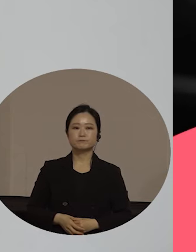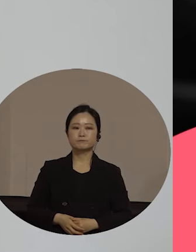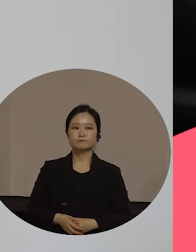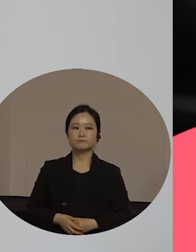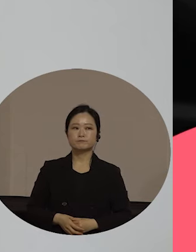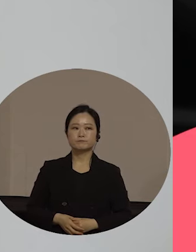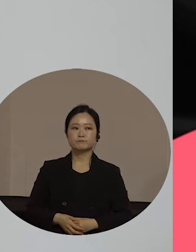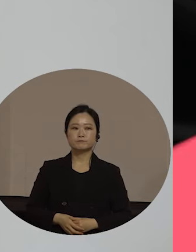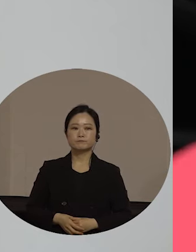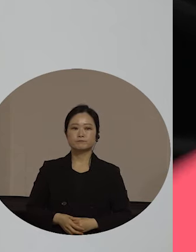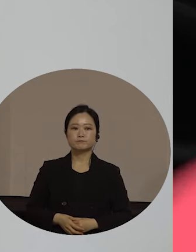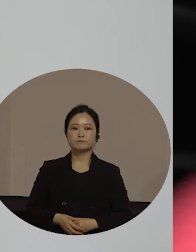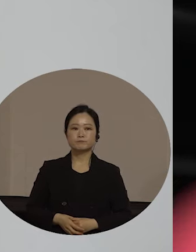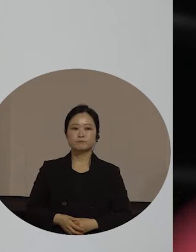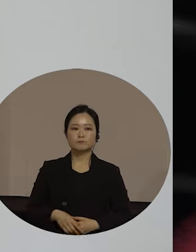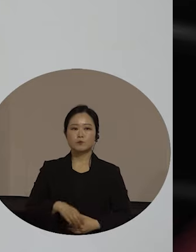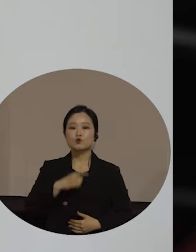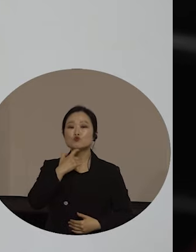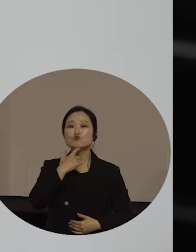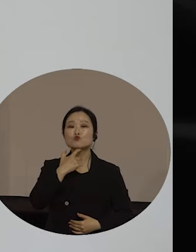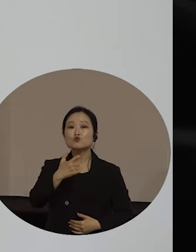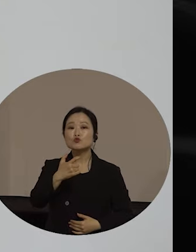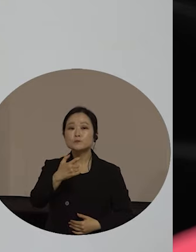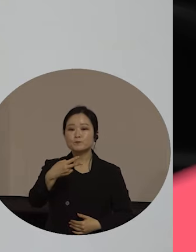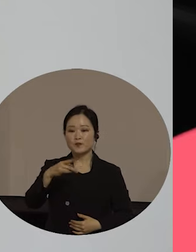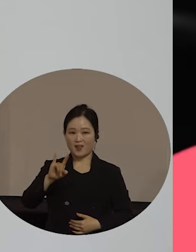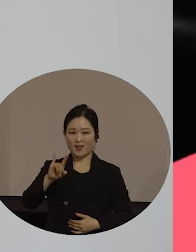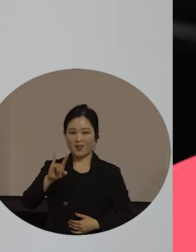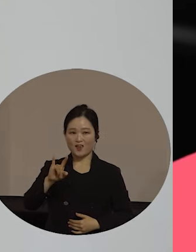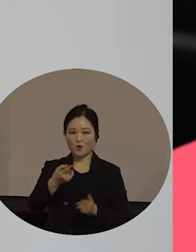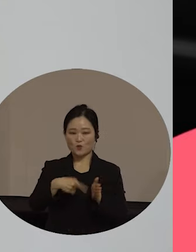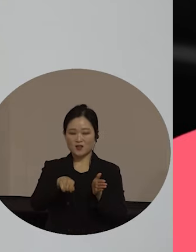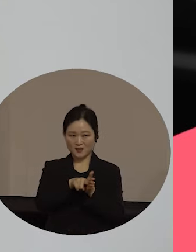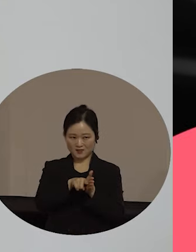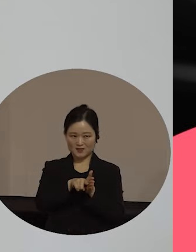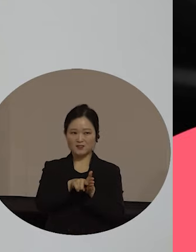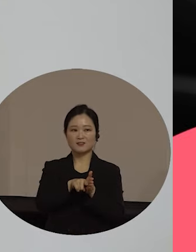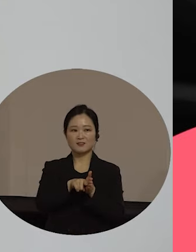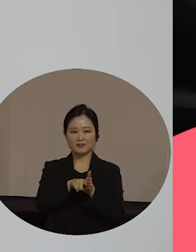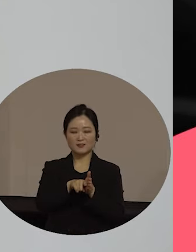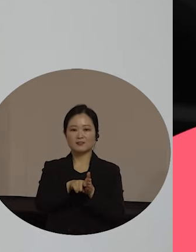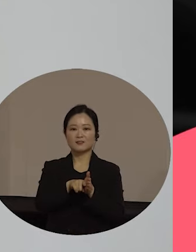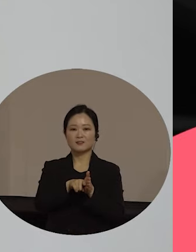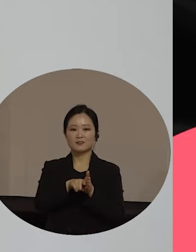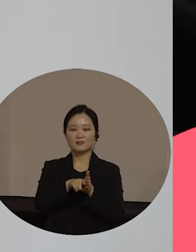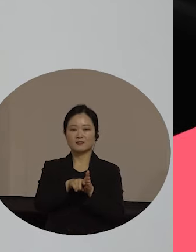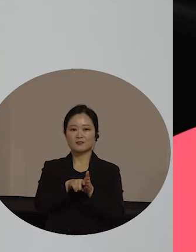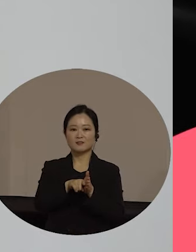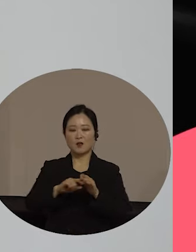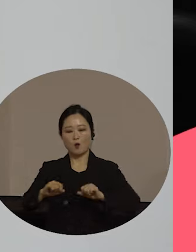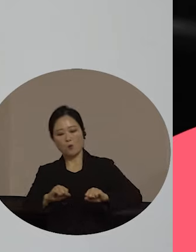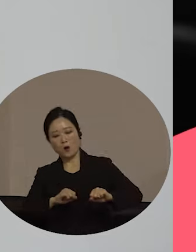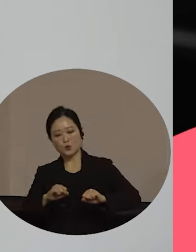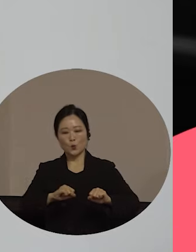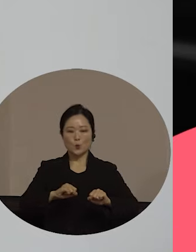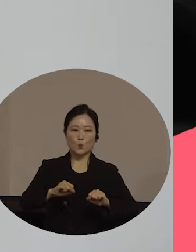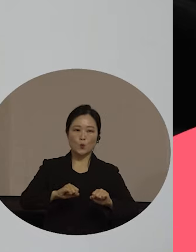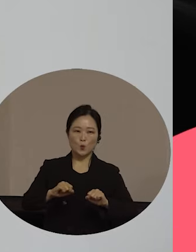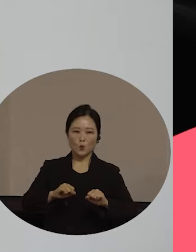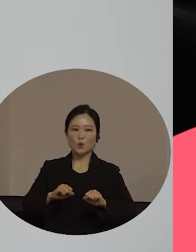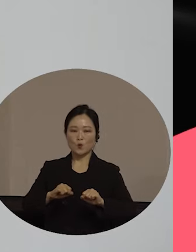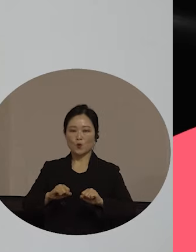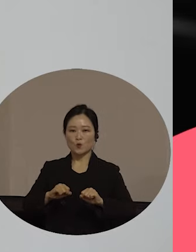또 율드족을 대상으로 60대 초반에 다양한 이제 소비 문화와 액티브 시니어의 그 활동을 갖고 있는 이런